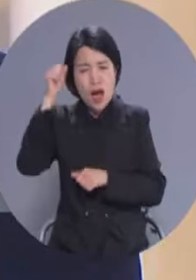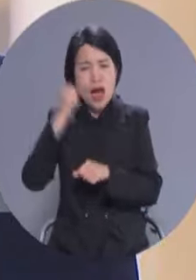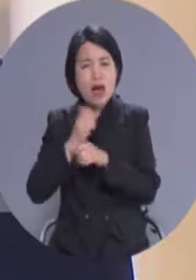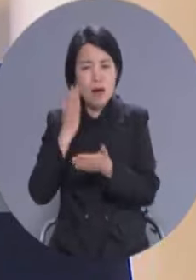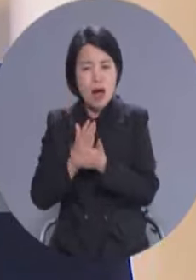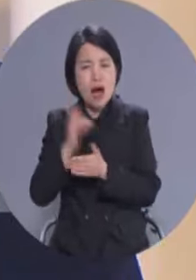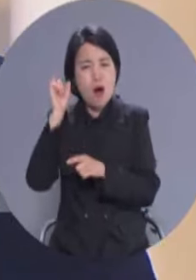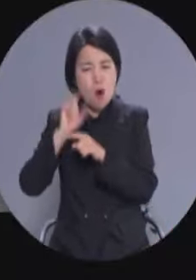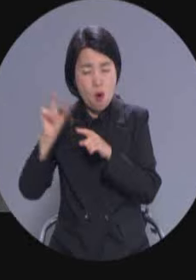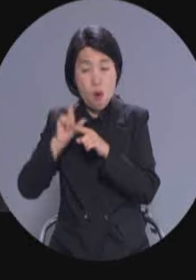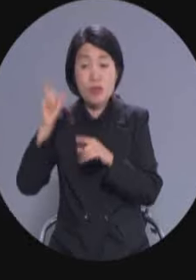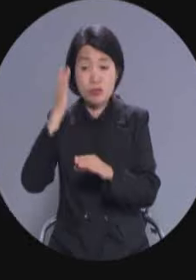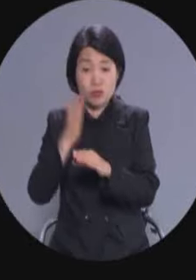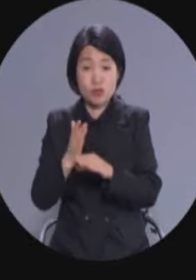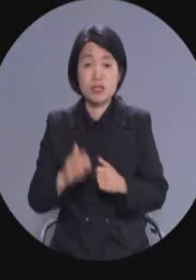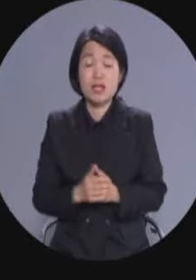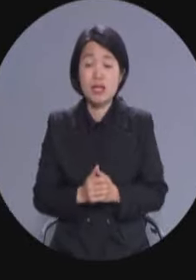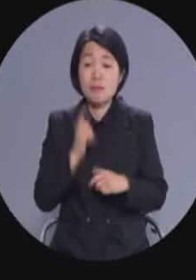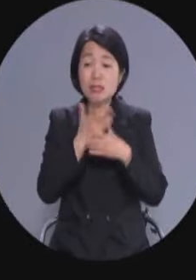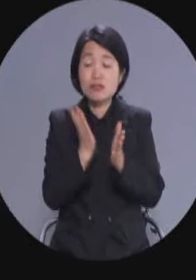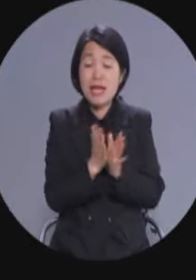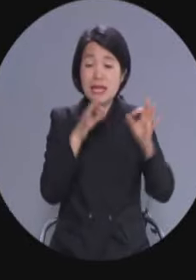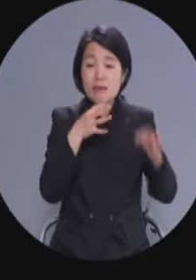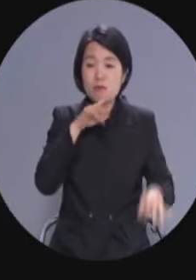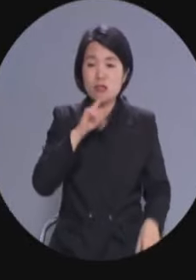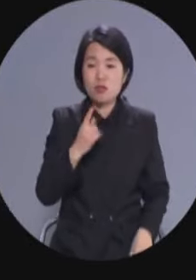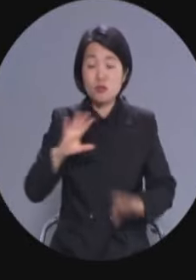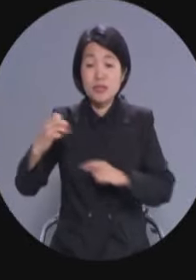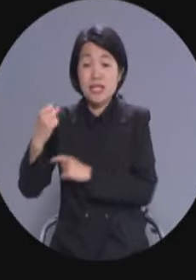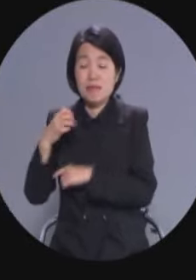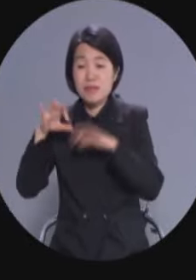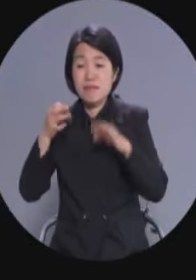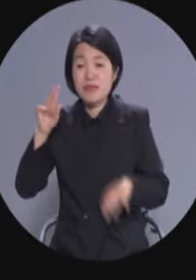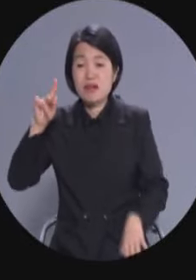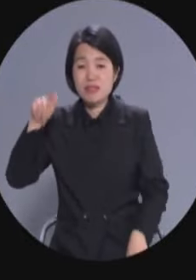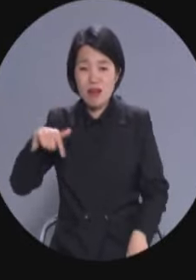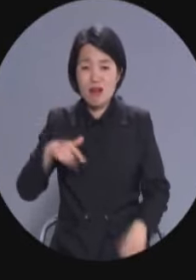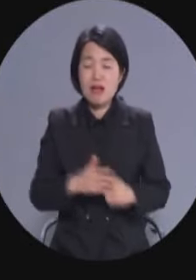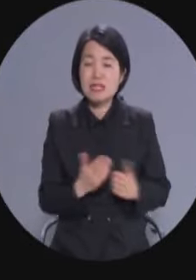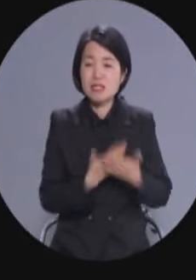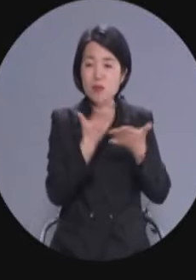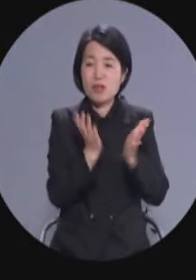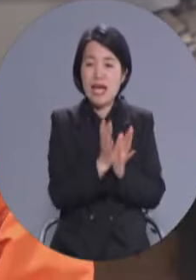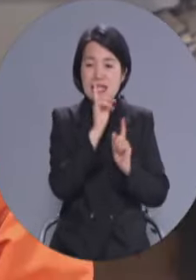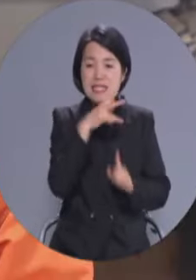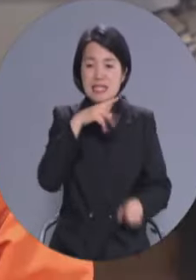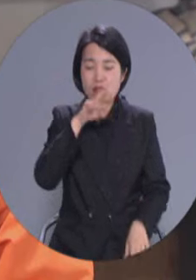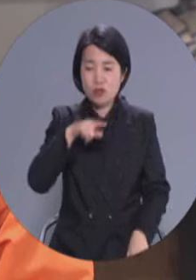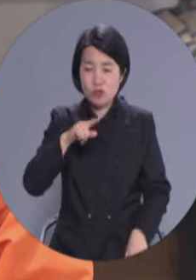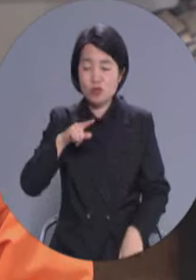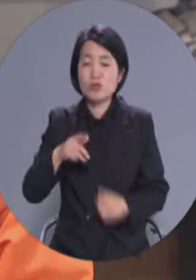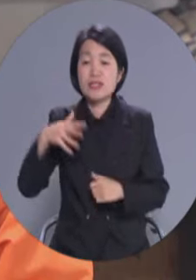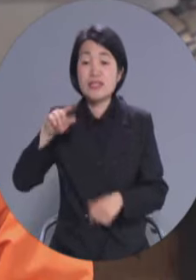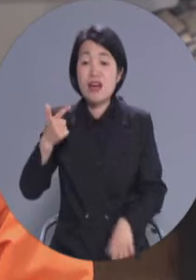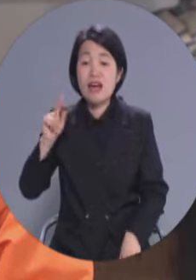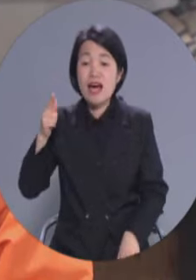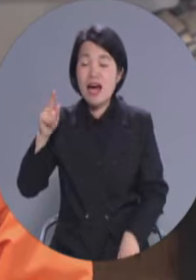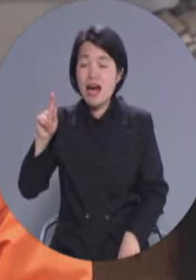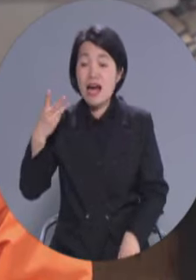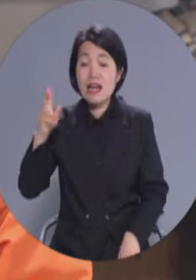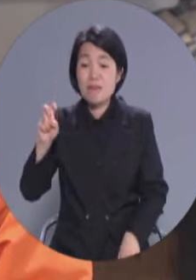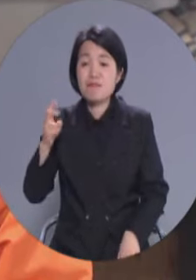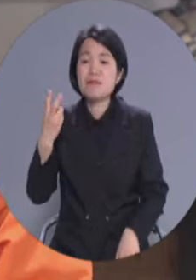가능성도 있습니다. 민주당 김문수, 국민의힘 김영석, 진보당 이성수, 개혁신당 천하람